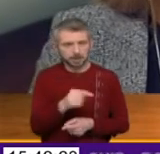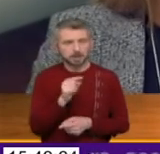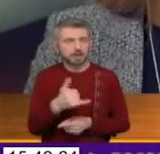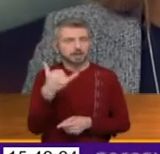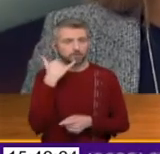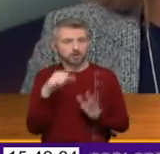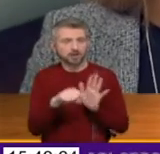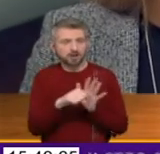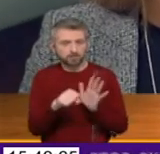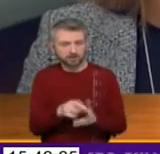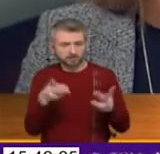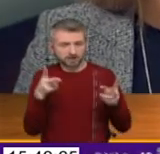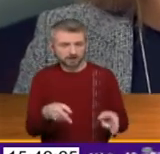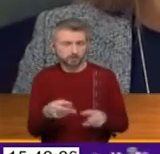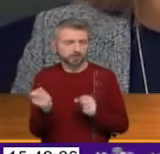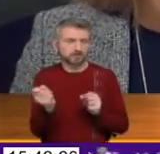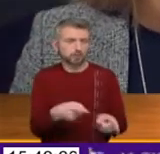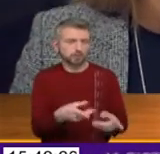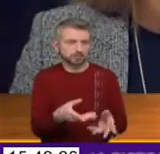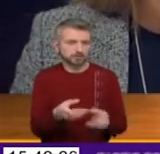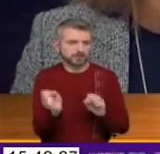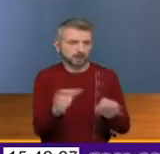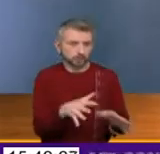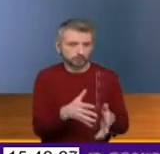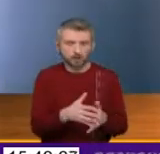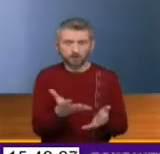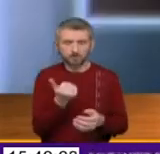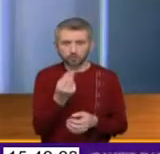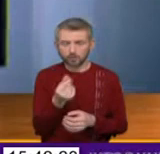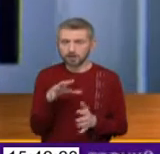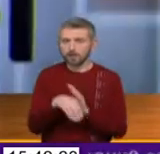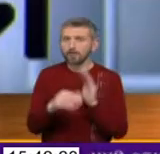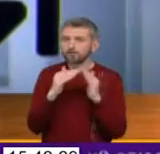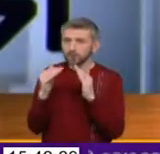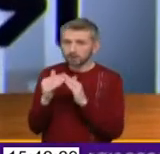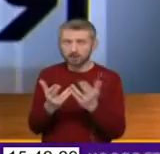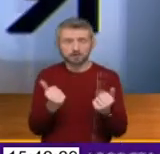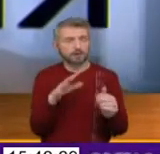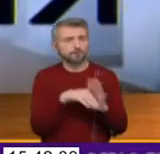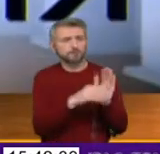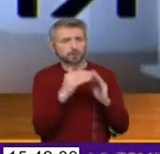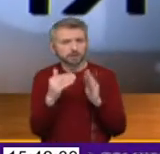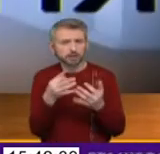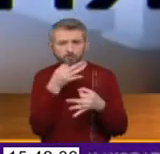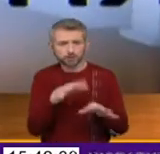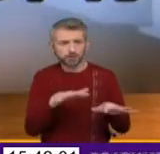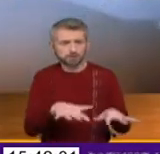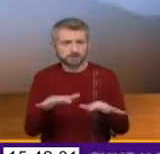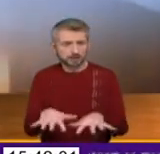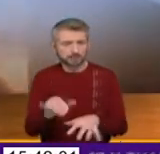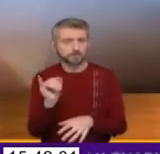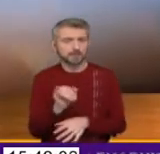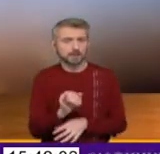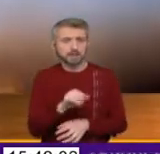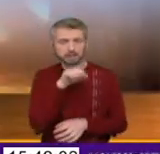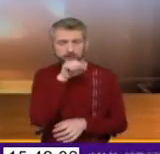просто вирізають і здають, отримують гроші. Тобто в будинках ці? В будинках, в будь-яких місцях. Ну і